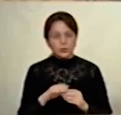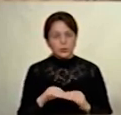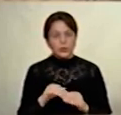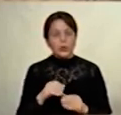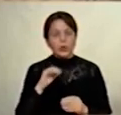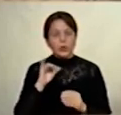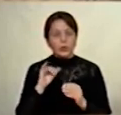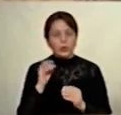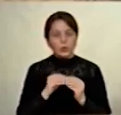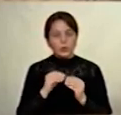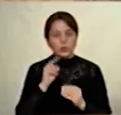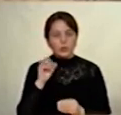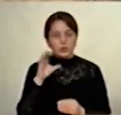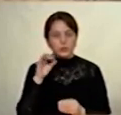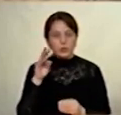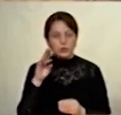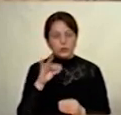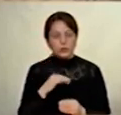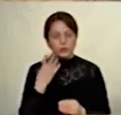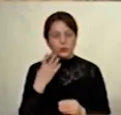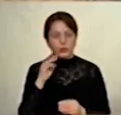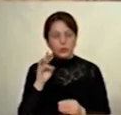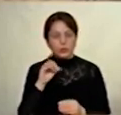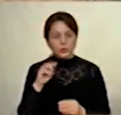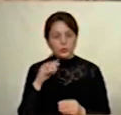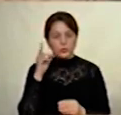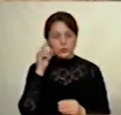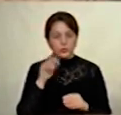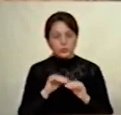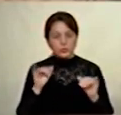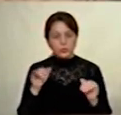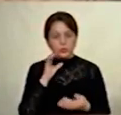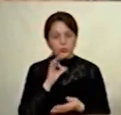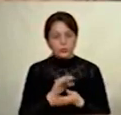o'nlik asrni 4 natural songa ko'paytirganimizda ko'paytma